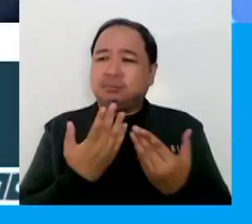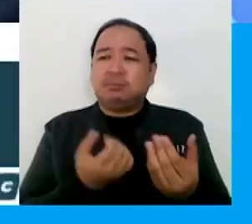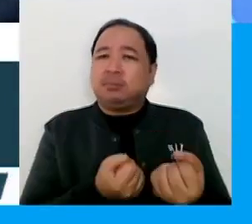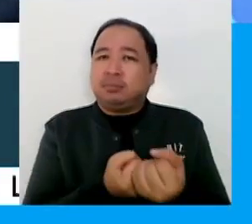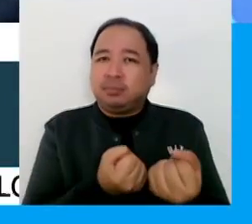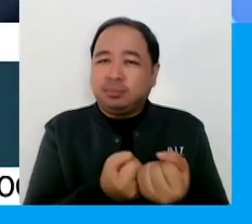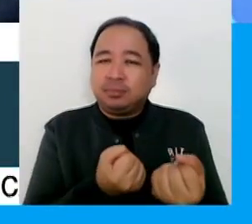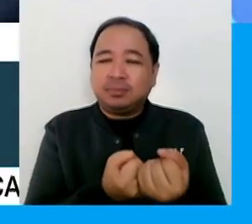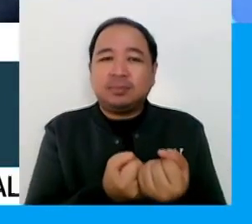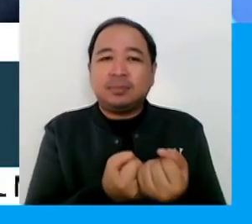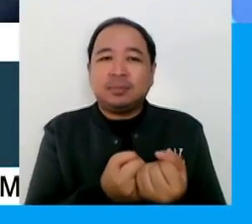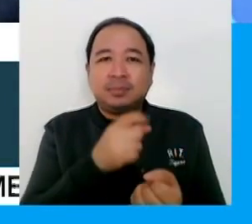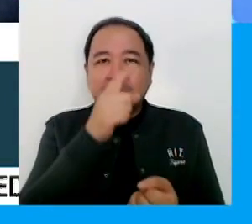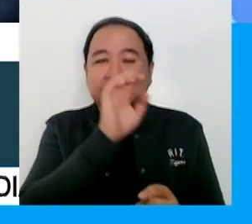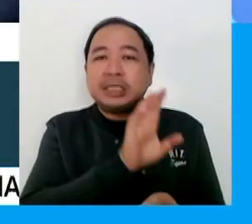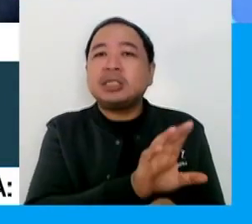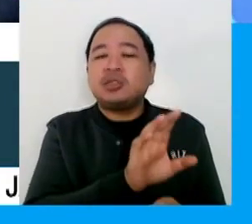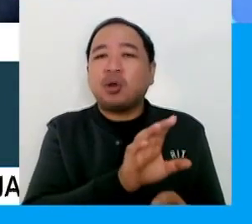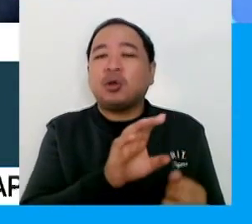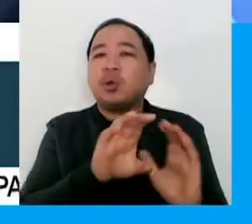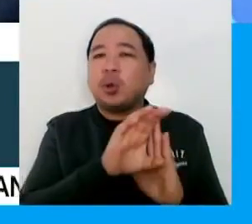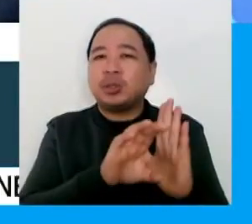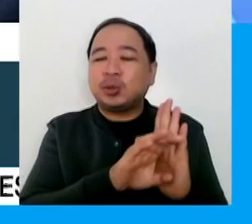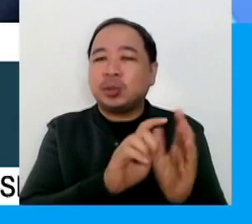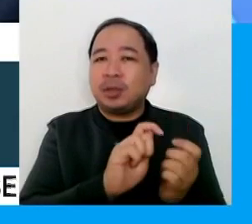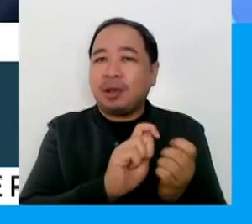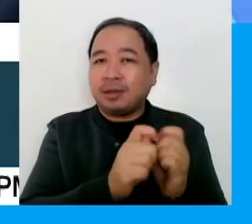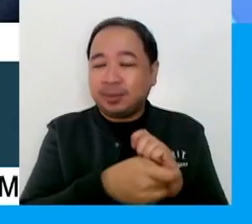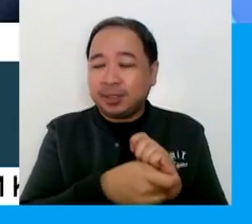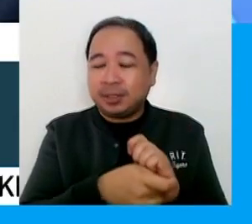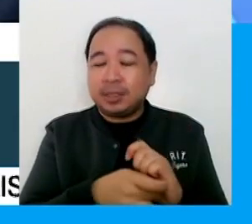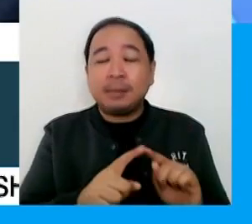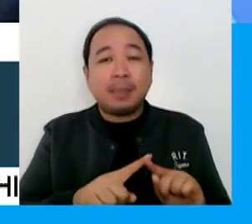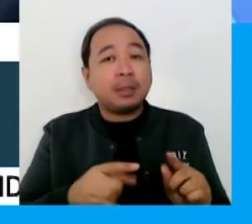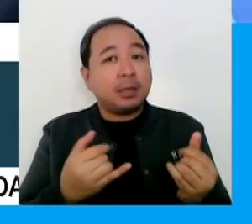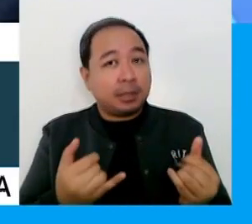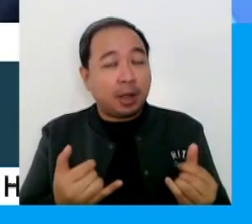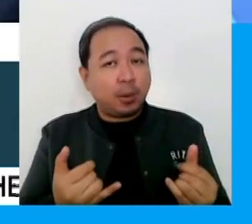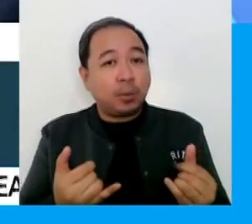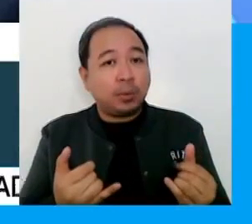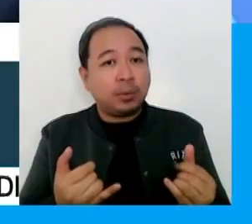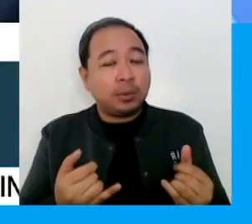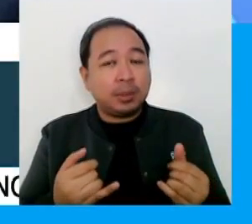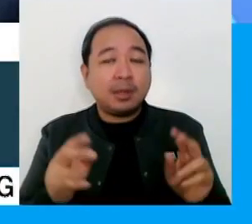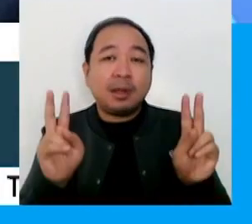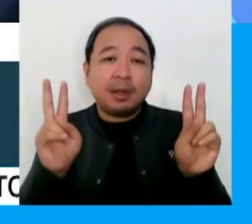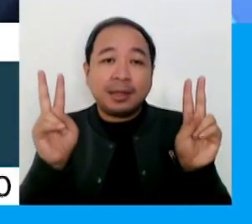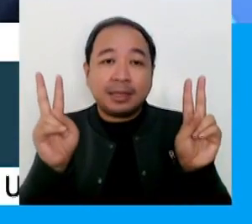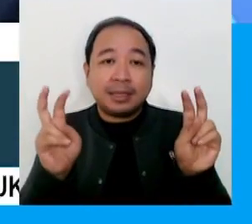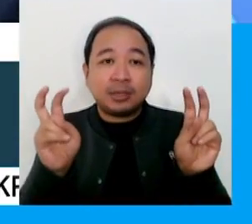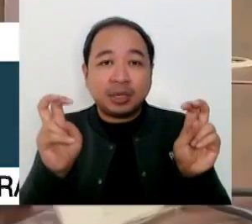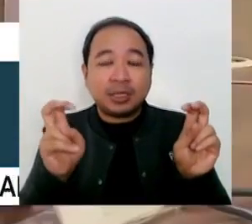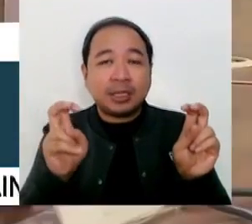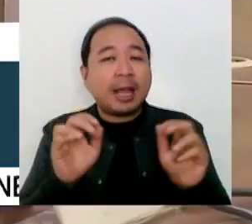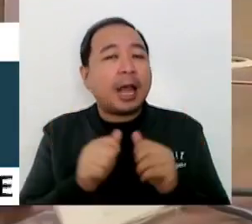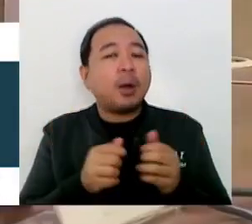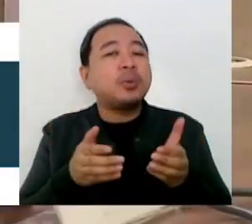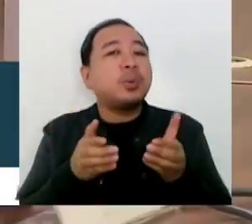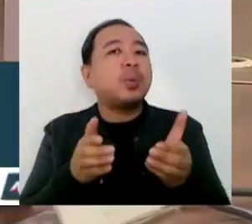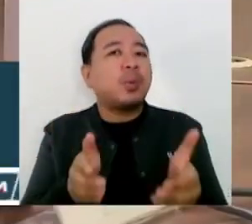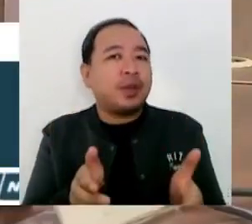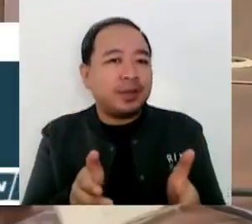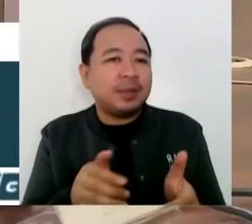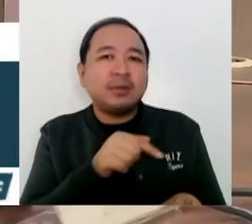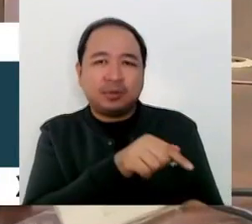sa itinutulak niya constitutional amendments. Ang pagkakaiba lamang po ngayon ang pinag-uusapan ay yung modality po. Alam na po